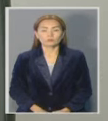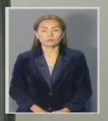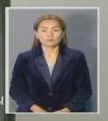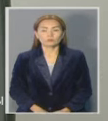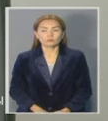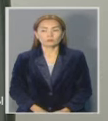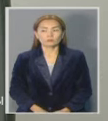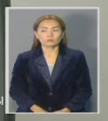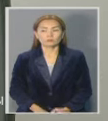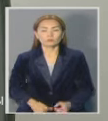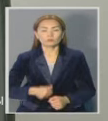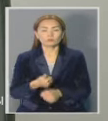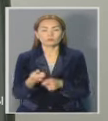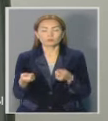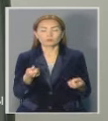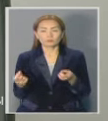басқарма,